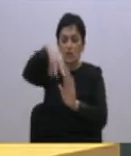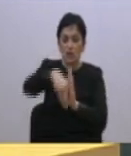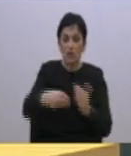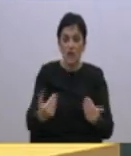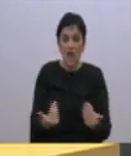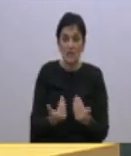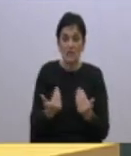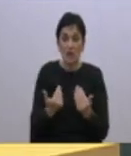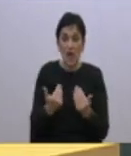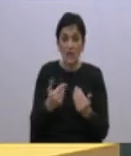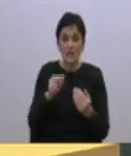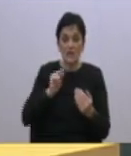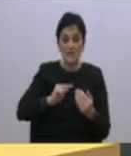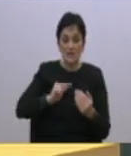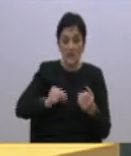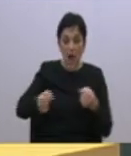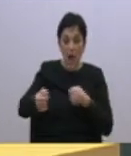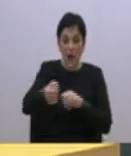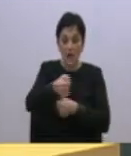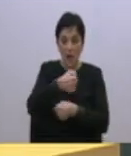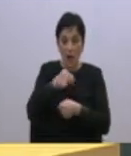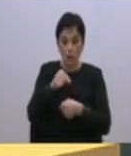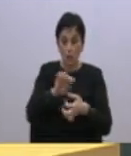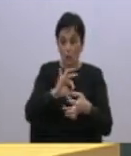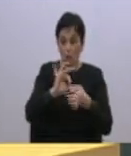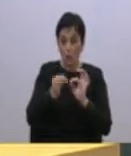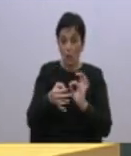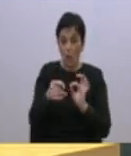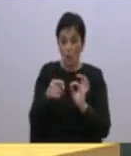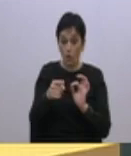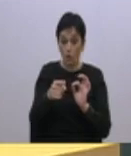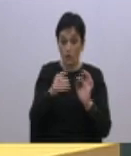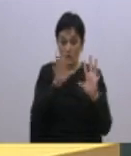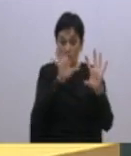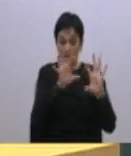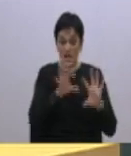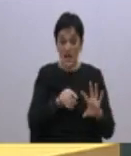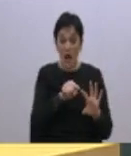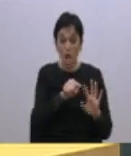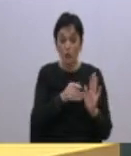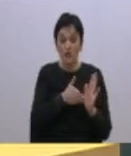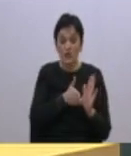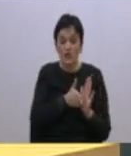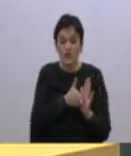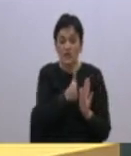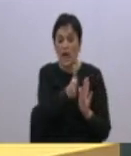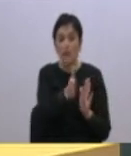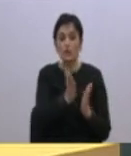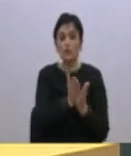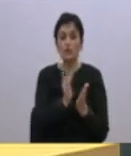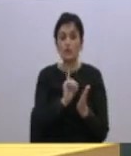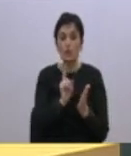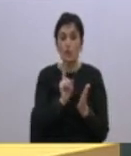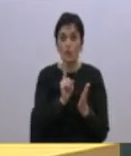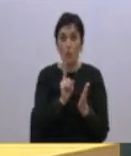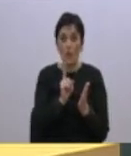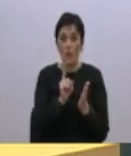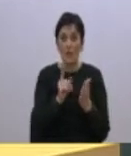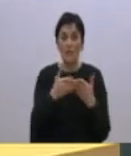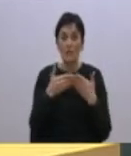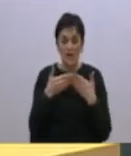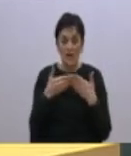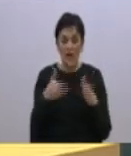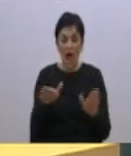sacadro sacmianobaș. Dam concretul șemtoaș, am canonis, danișuleba esaris. Ideu meure. Krahsnas